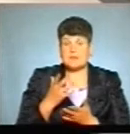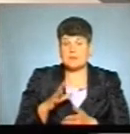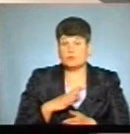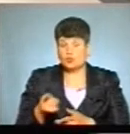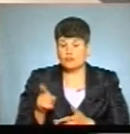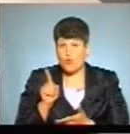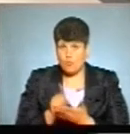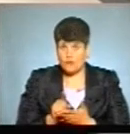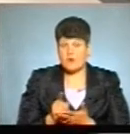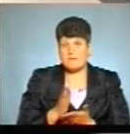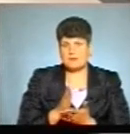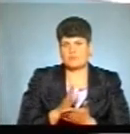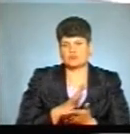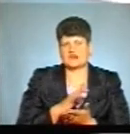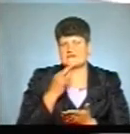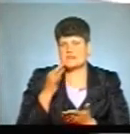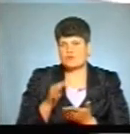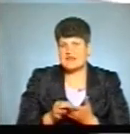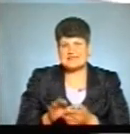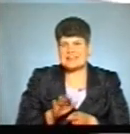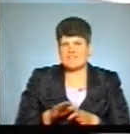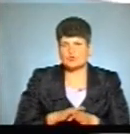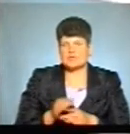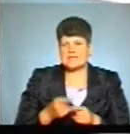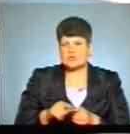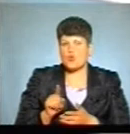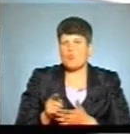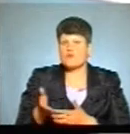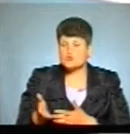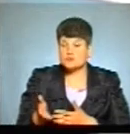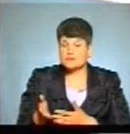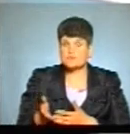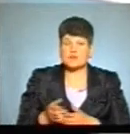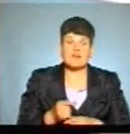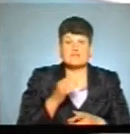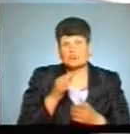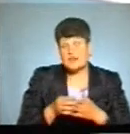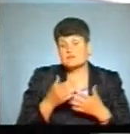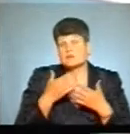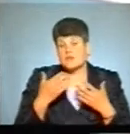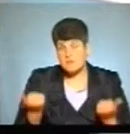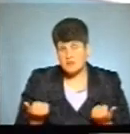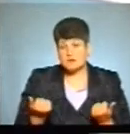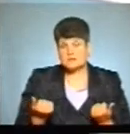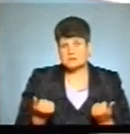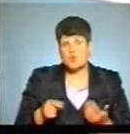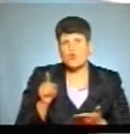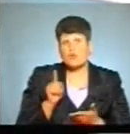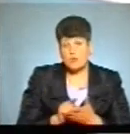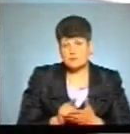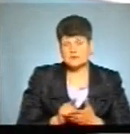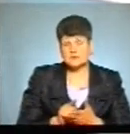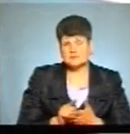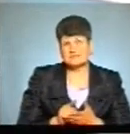відповідно було б мала би бути якась певна відповідальність за невиконання такого цього обов'язку. Відповідальності такої немає, відповідно, і